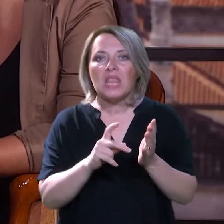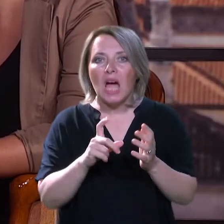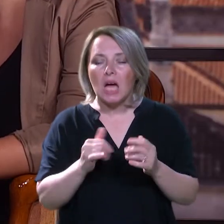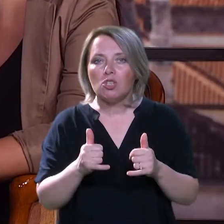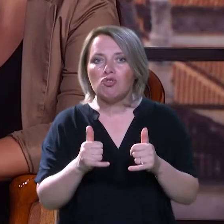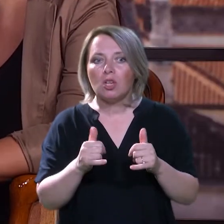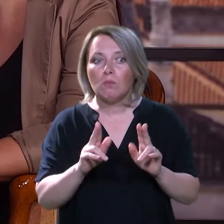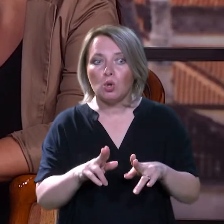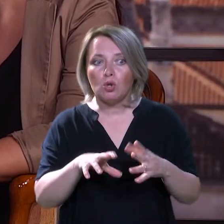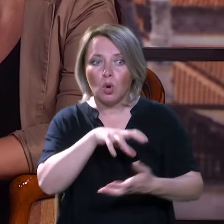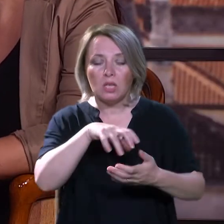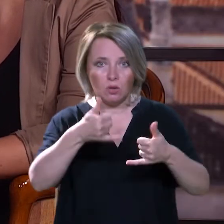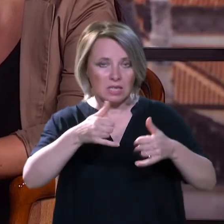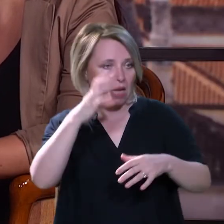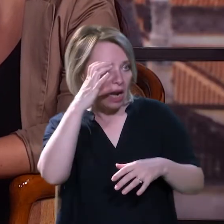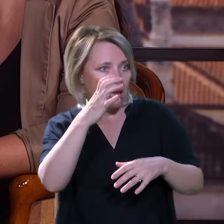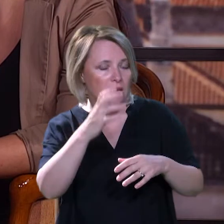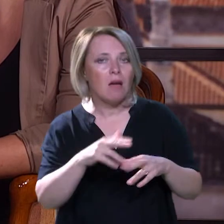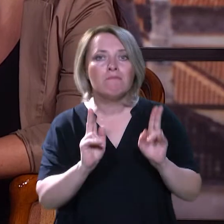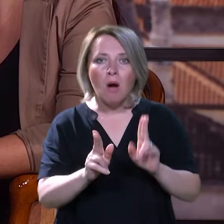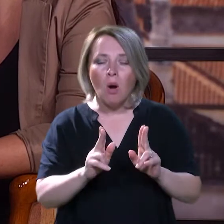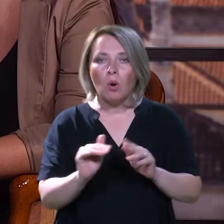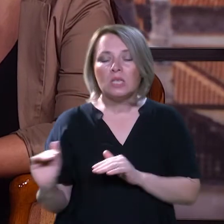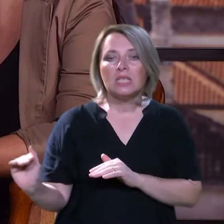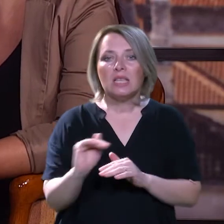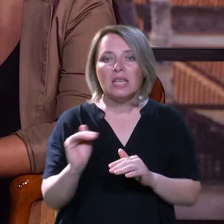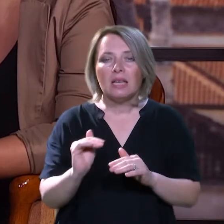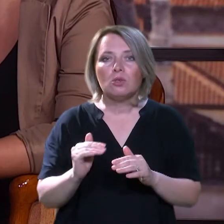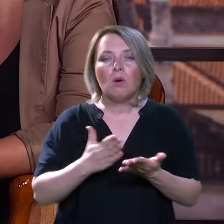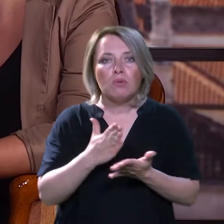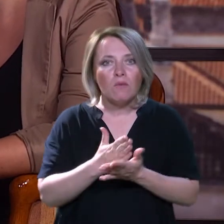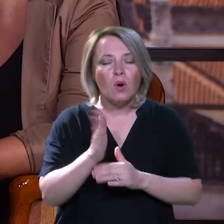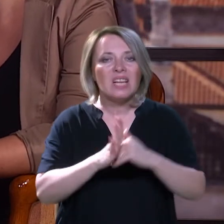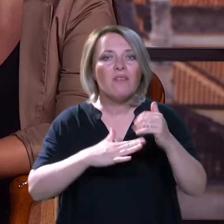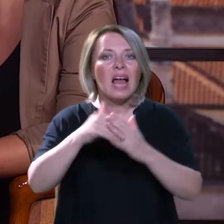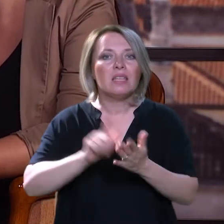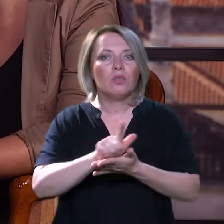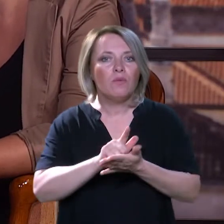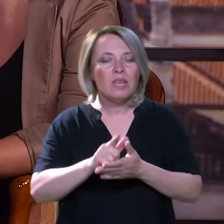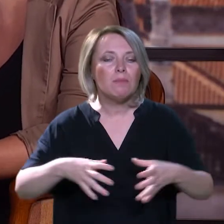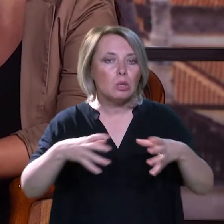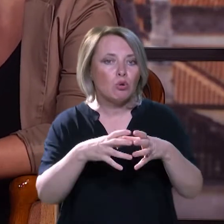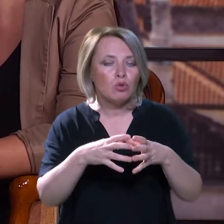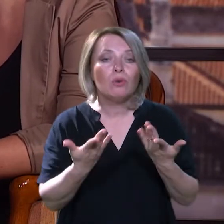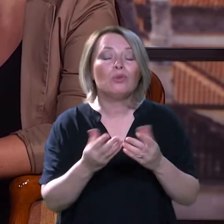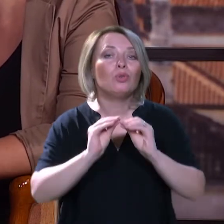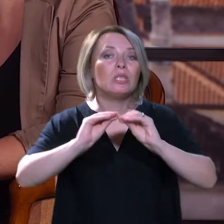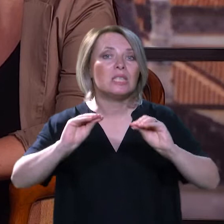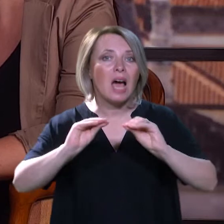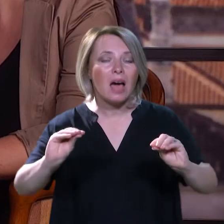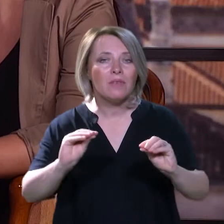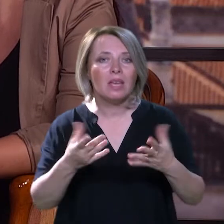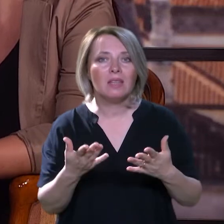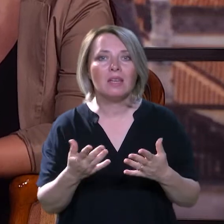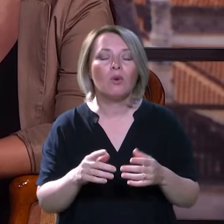roditelji koji nas sad gledaju, mogu se svojom djecom provoditi kvalitetno vrijeme, družiti se s njima? Koji su to savjeti možda koji